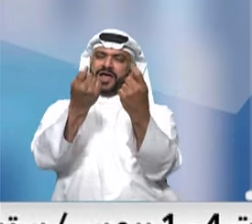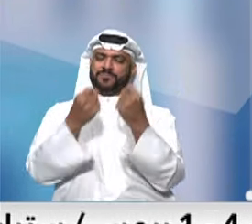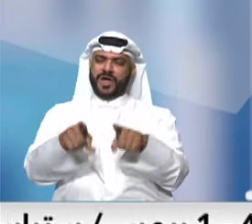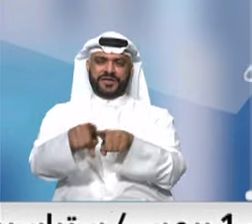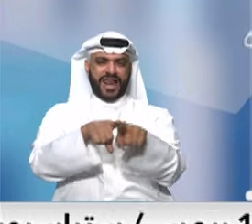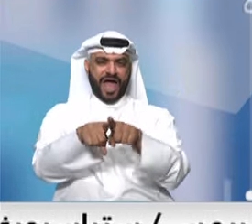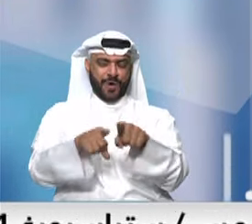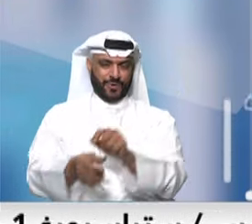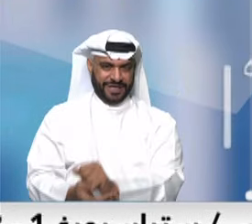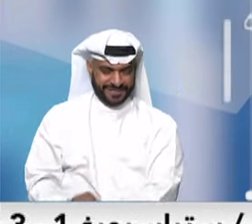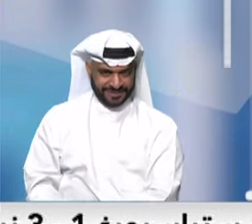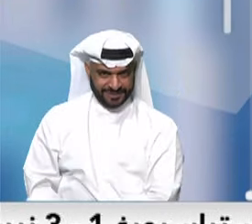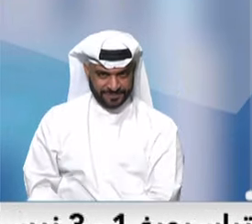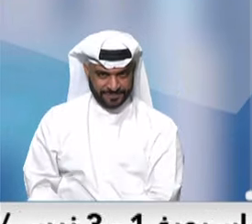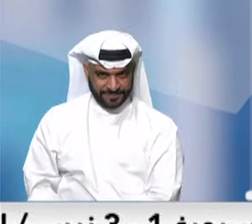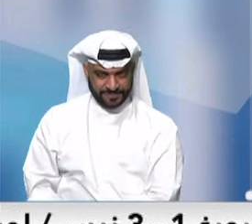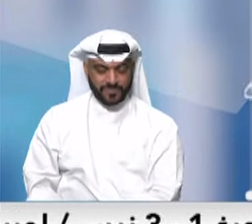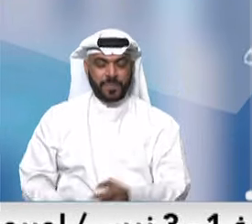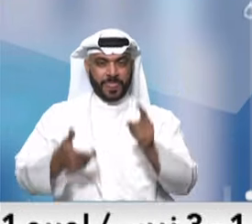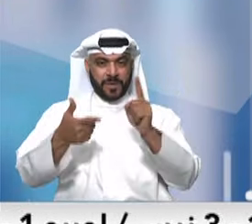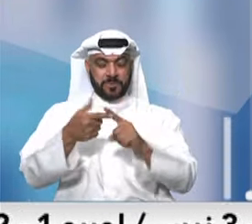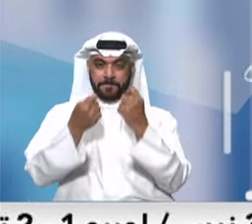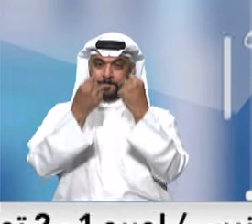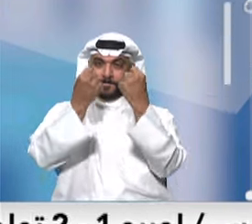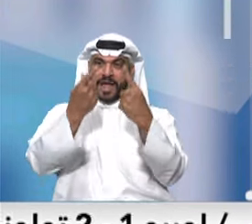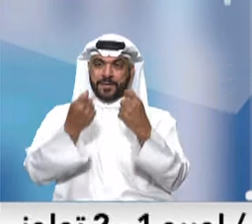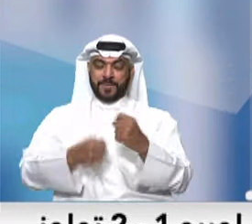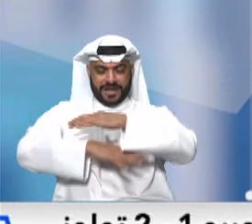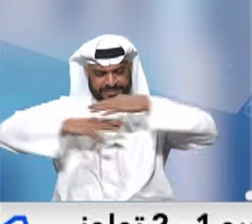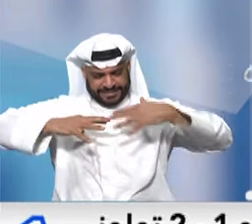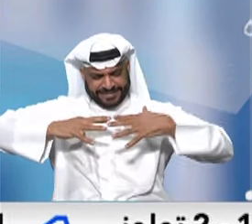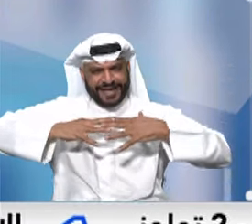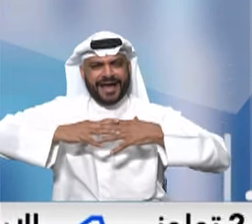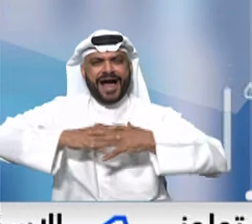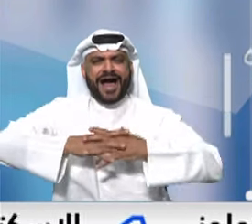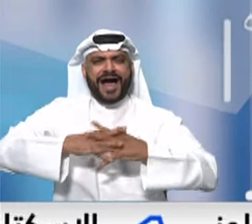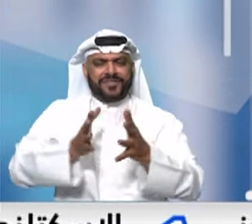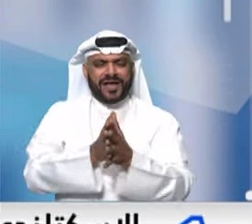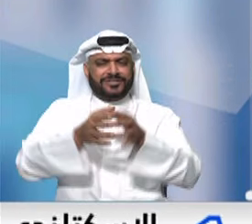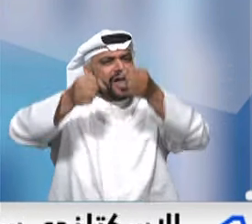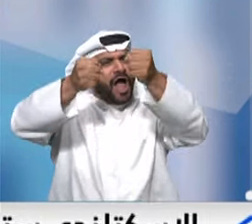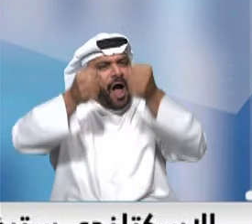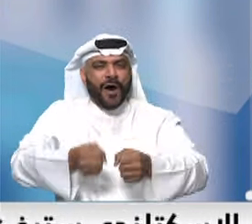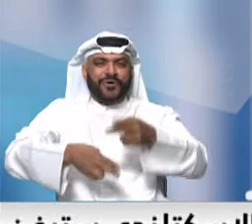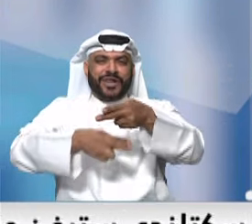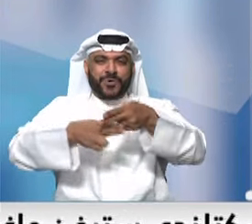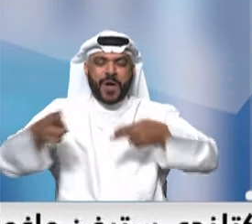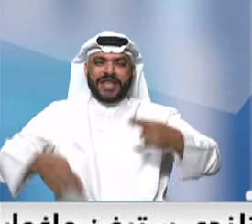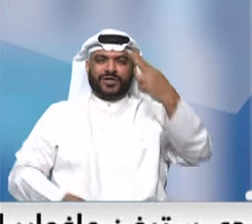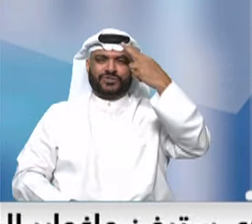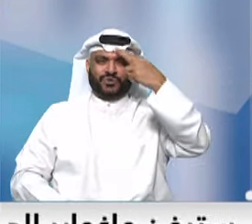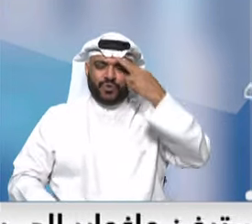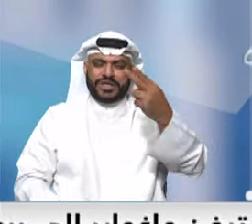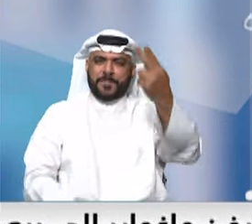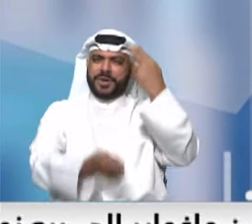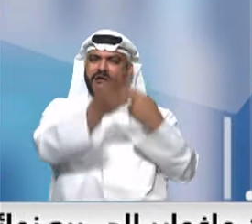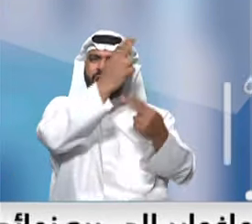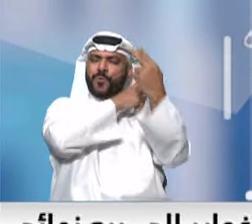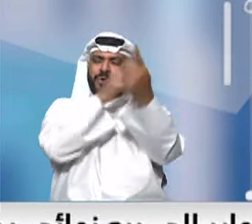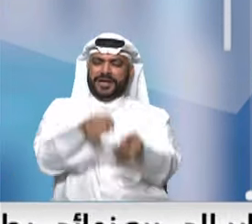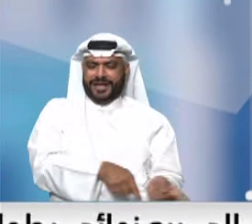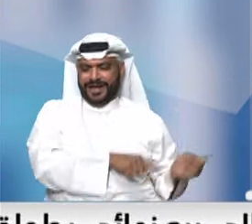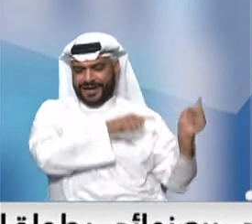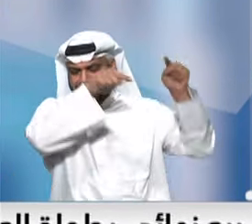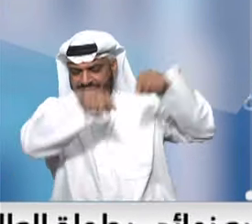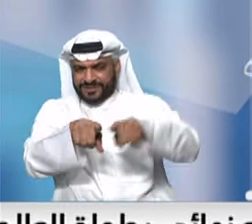أخوية تنم عن عمق الروابط التاريخية ووشائج الأخوة الوثيقة التي تربط بلدينا